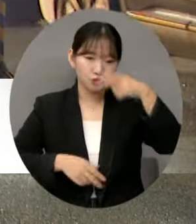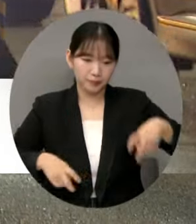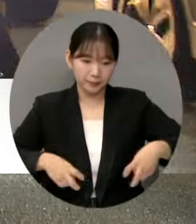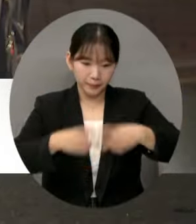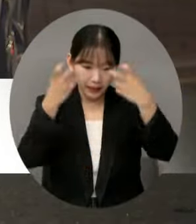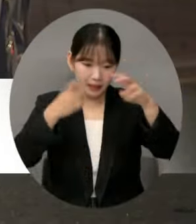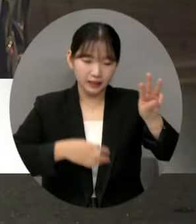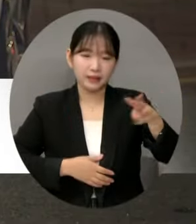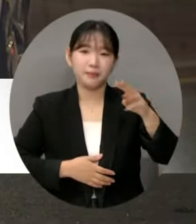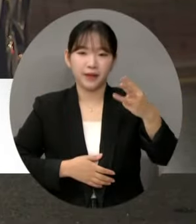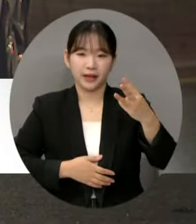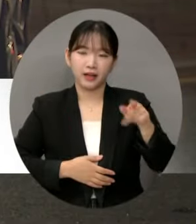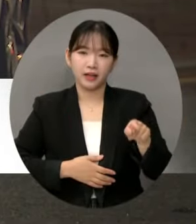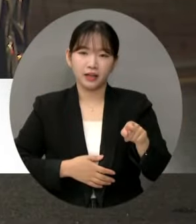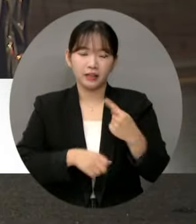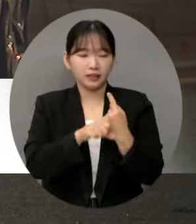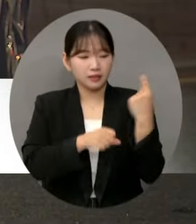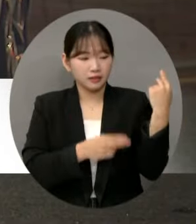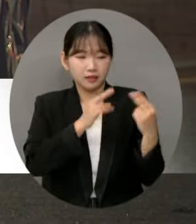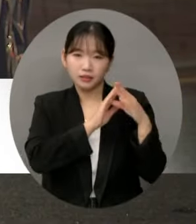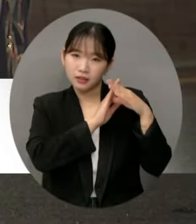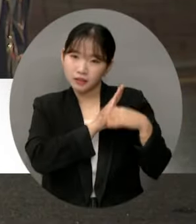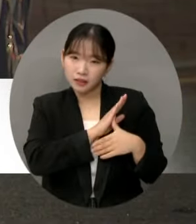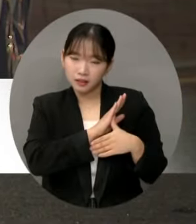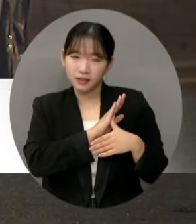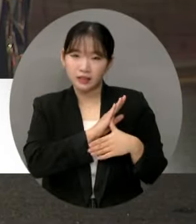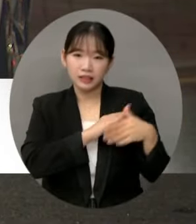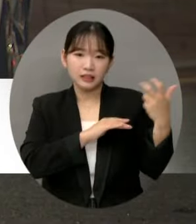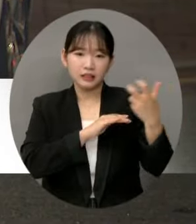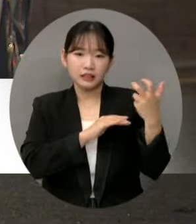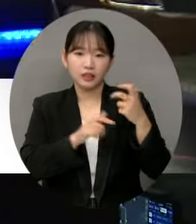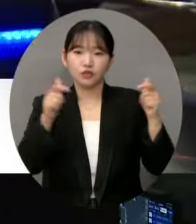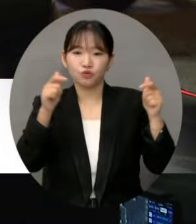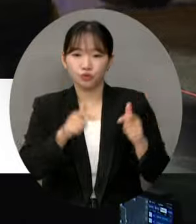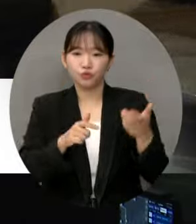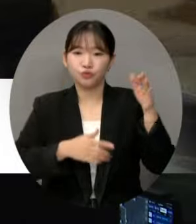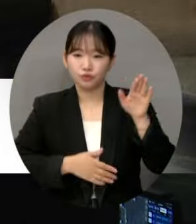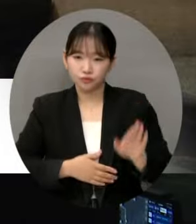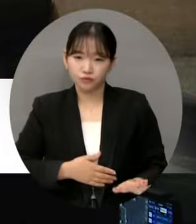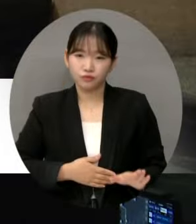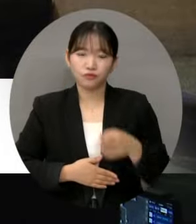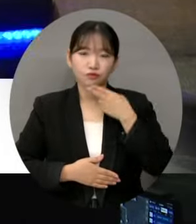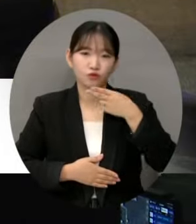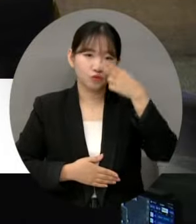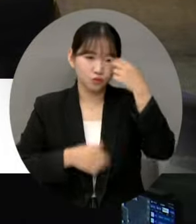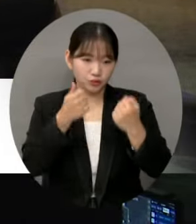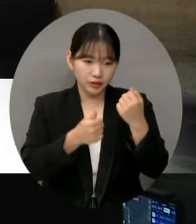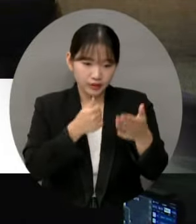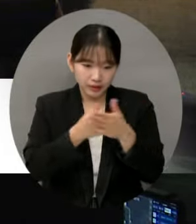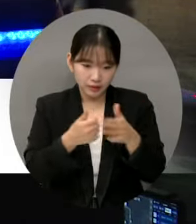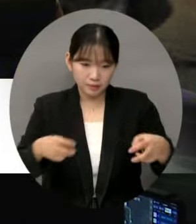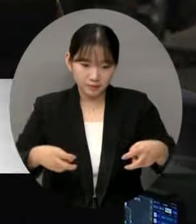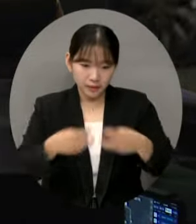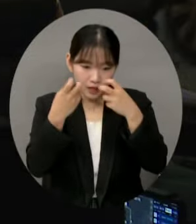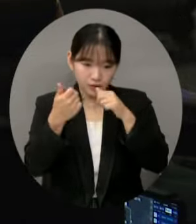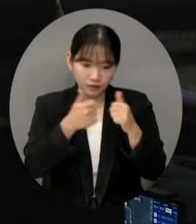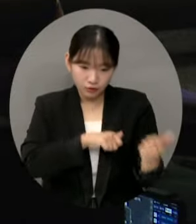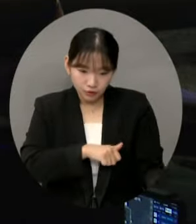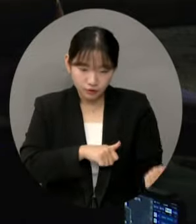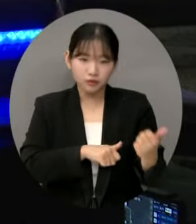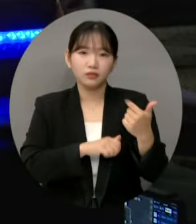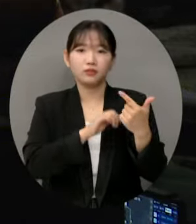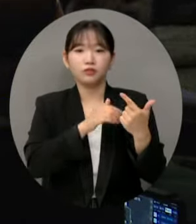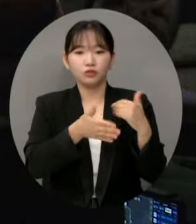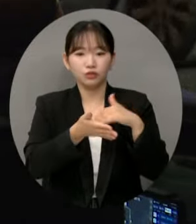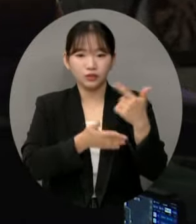사고는 300여 건으로 지난해 같은 기관과 비교해 70여건 줄었지만 음주 운전으로 인한 사망 사고는 여섯